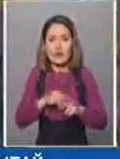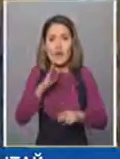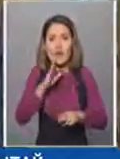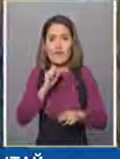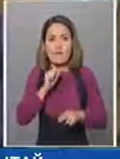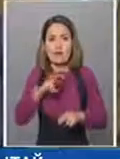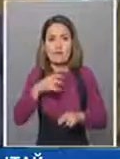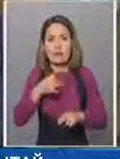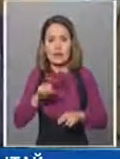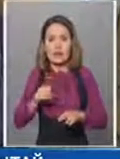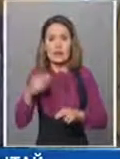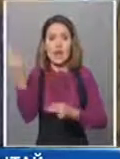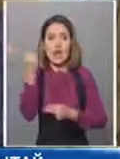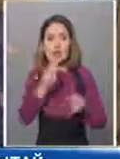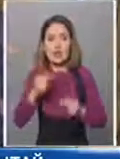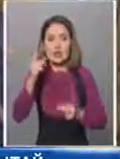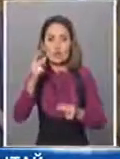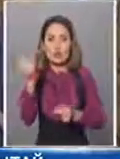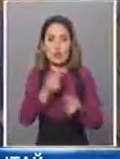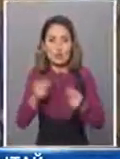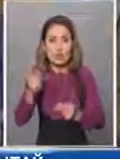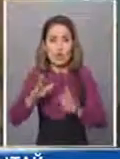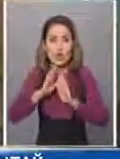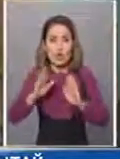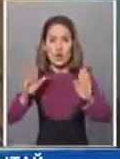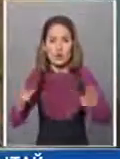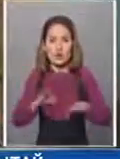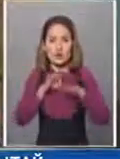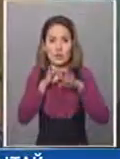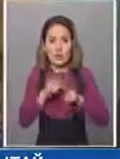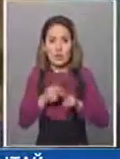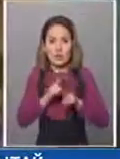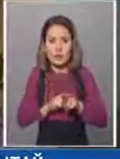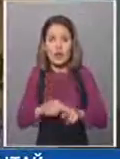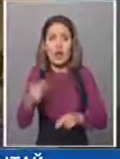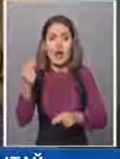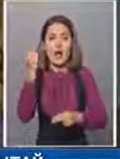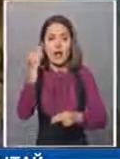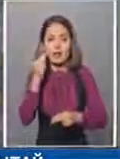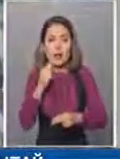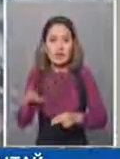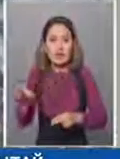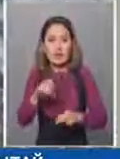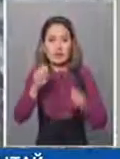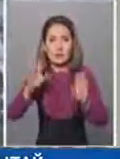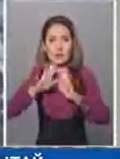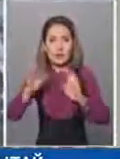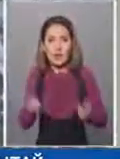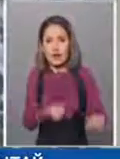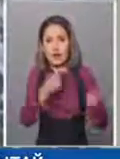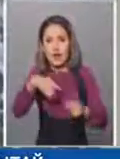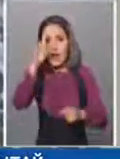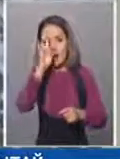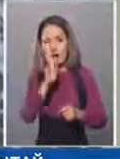Ван Ли есімді қытайлық суретшілер көрме ұйымдастырды. Мұнда қытайлық көзқараспен бейнеленген Алматы қысы, Қазақ